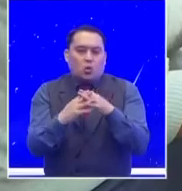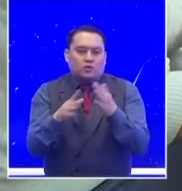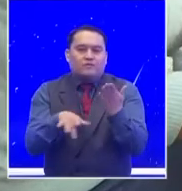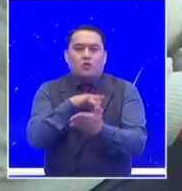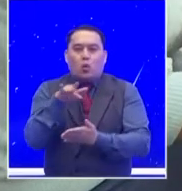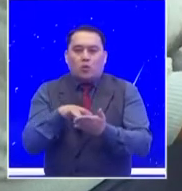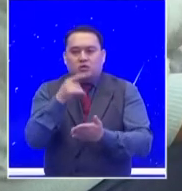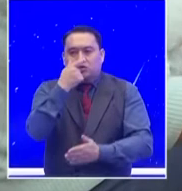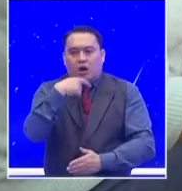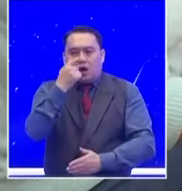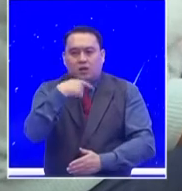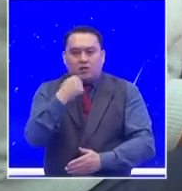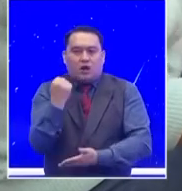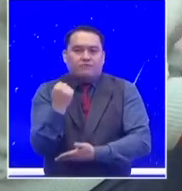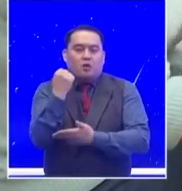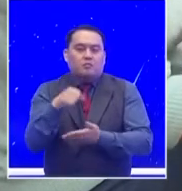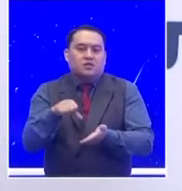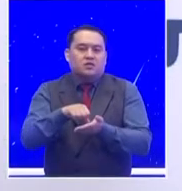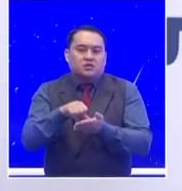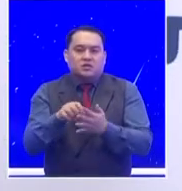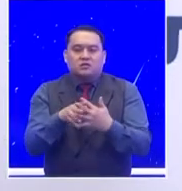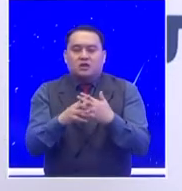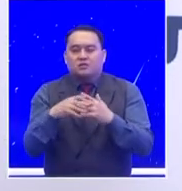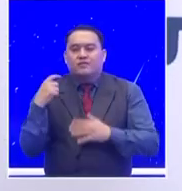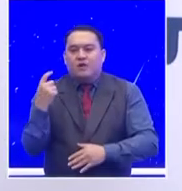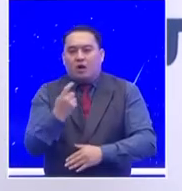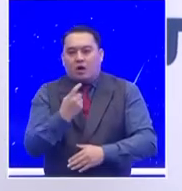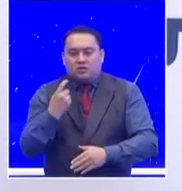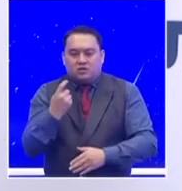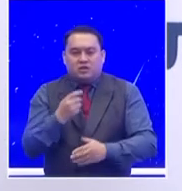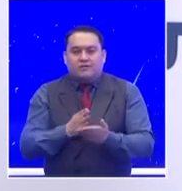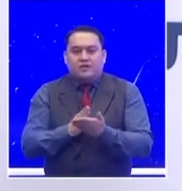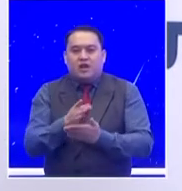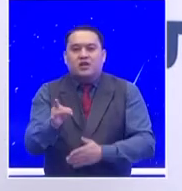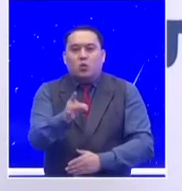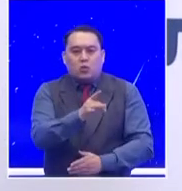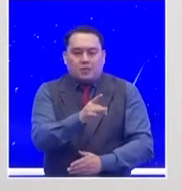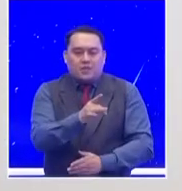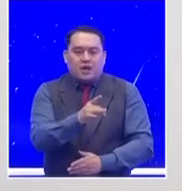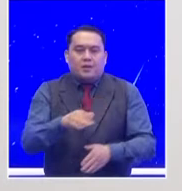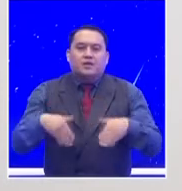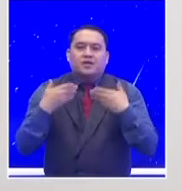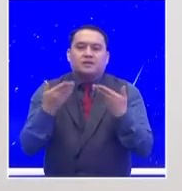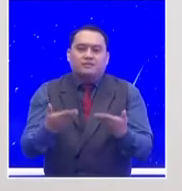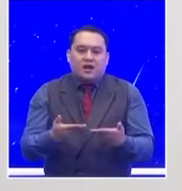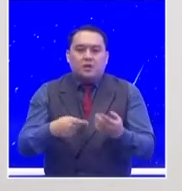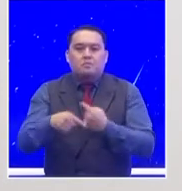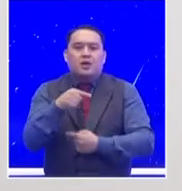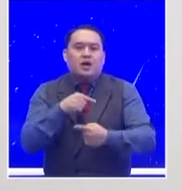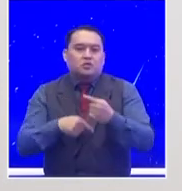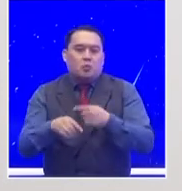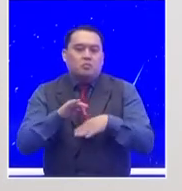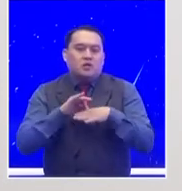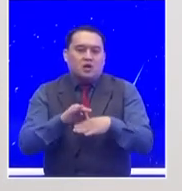города Жаркент. Это авторитетные представители агропромышленной отрасли данного региона. В текущем году представителями палаты предпринимателей